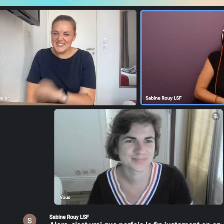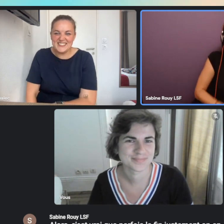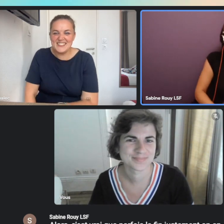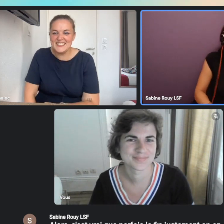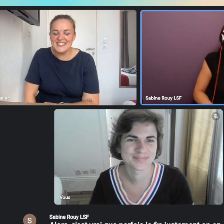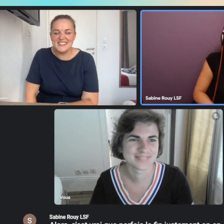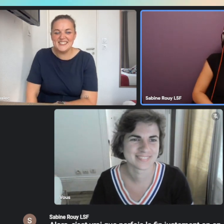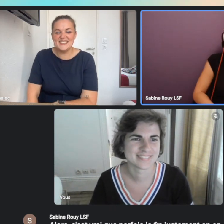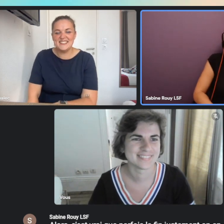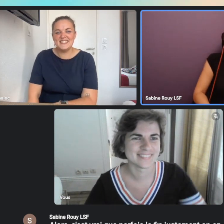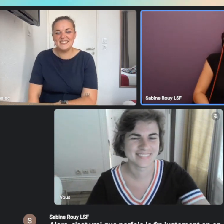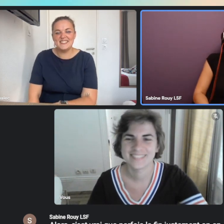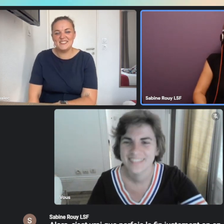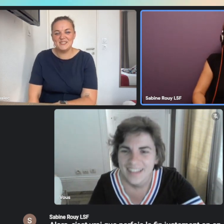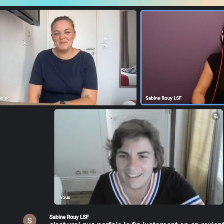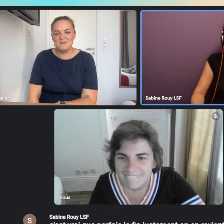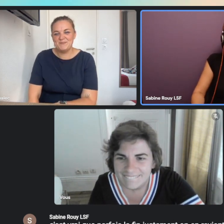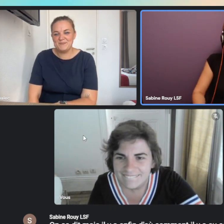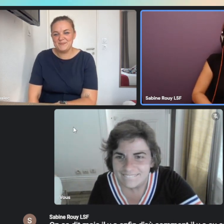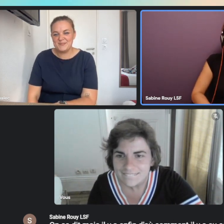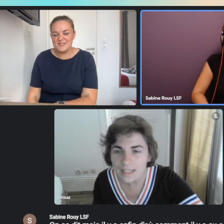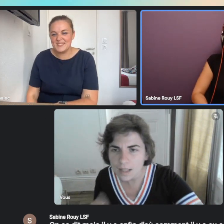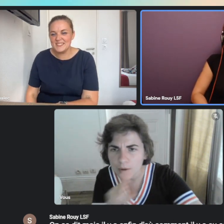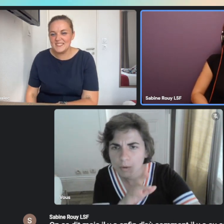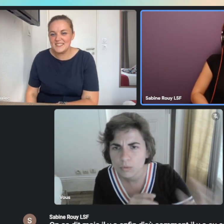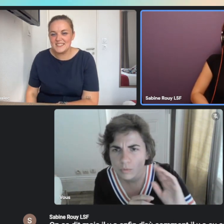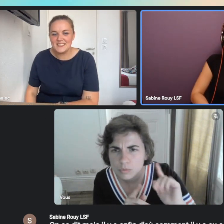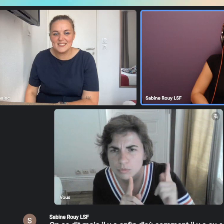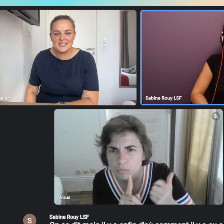ça!» Effectivement, c'est ça, tout à fait.